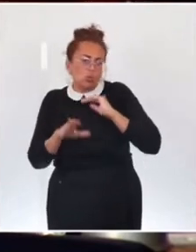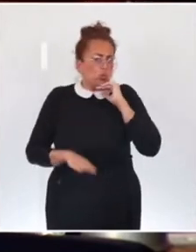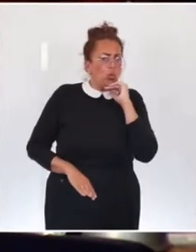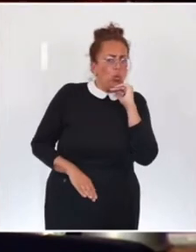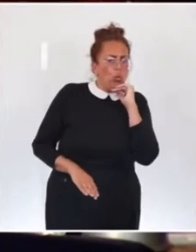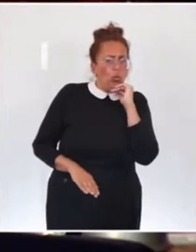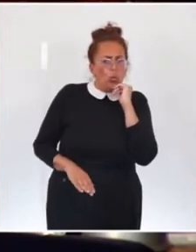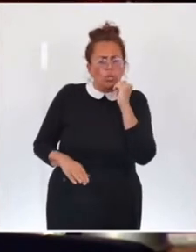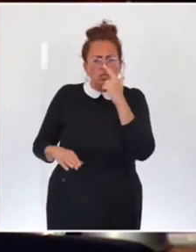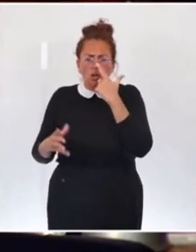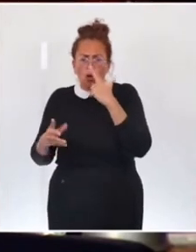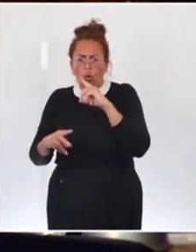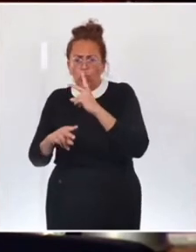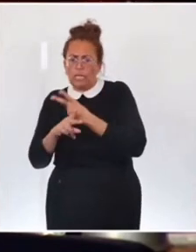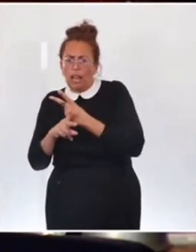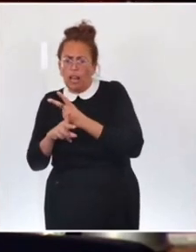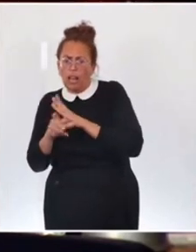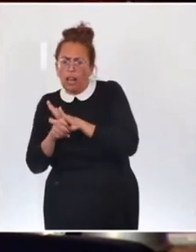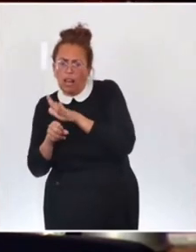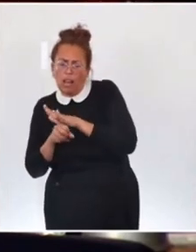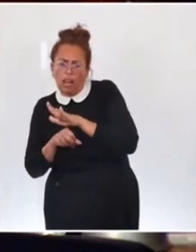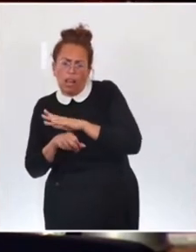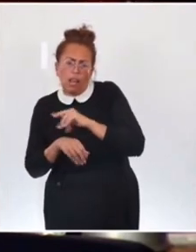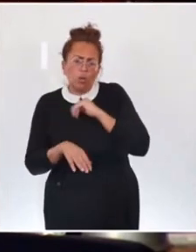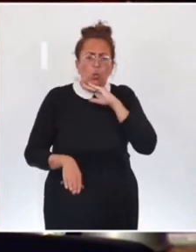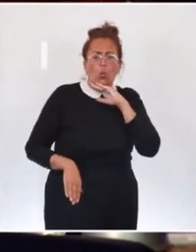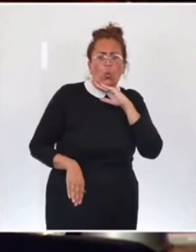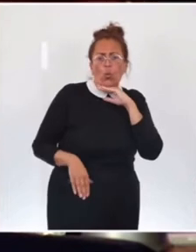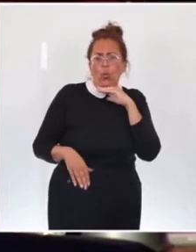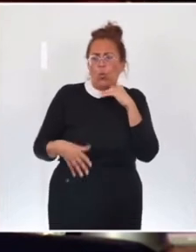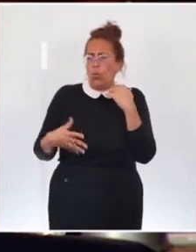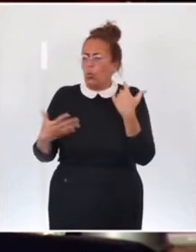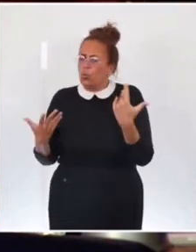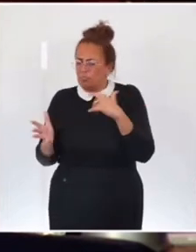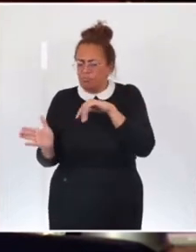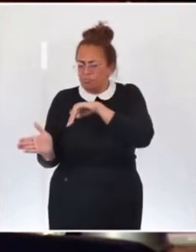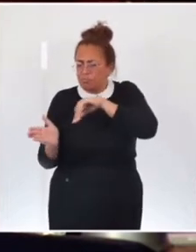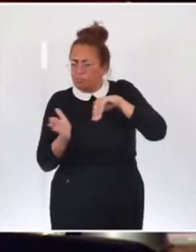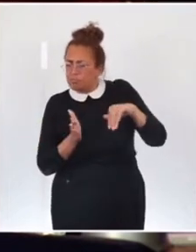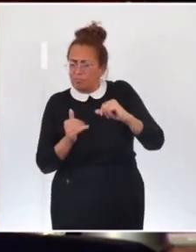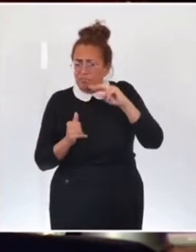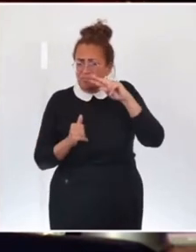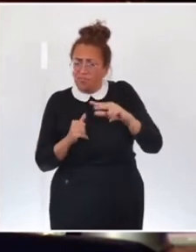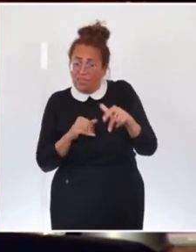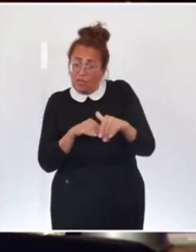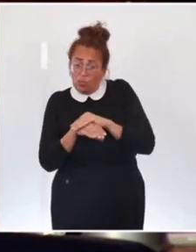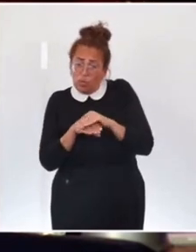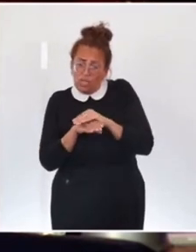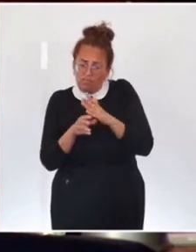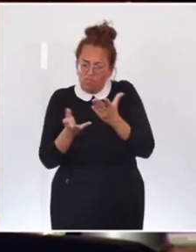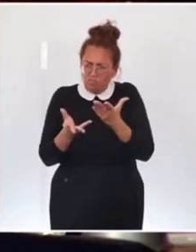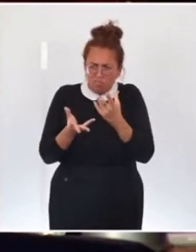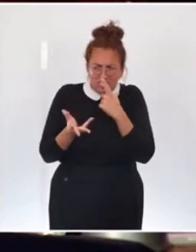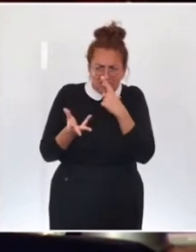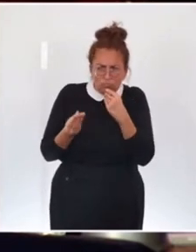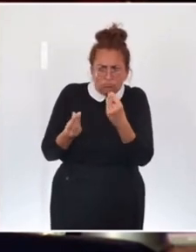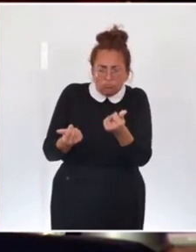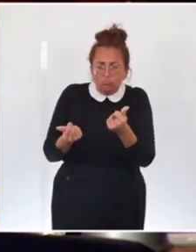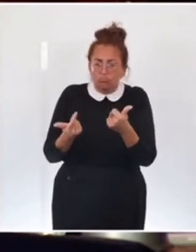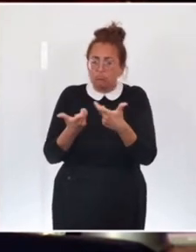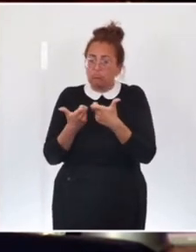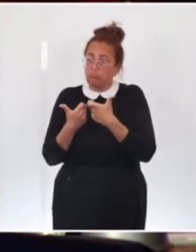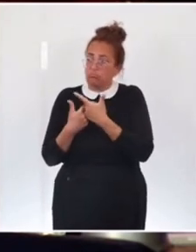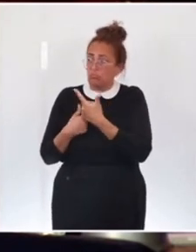entre nous, mais je ne crois pas que ce soit notre rôle. C'est plutôt sur le motif qui est utilisé. Hein. Est-ce que vous n'allez pas très largement au-delà de votre